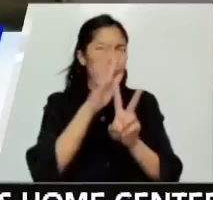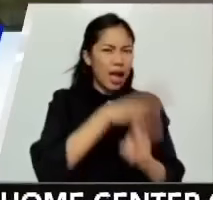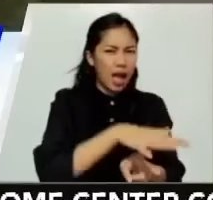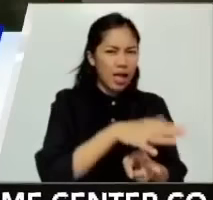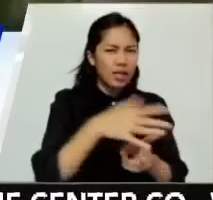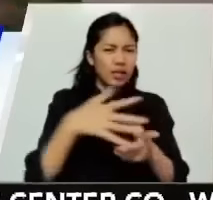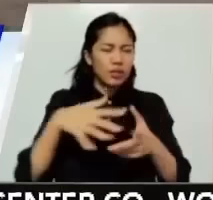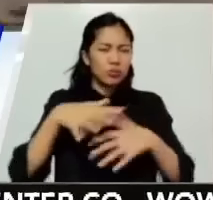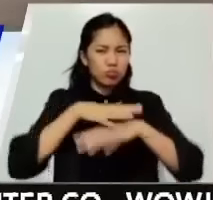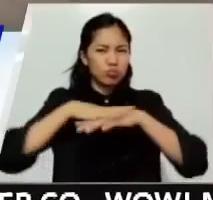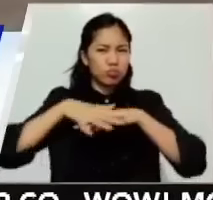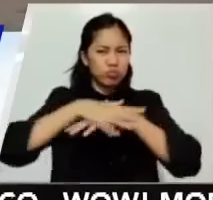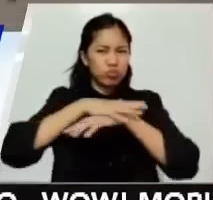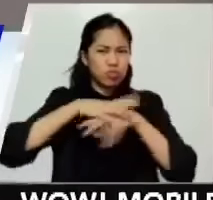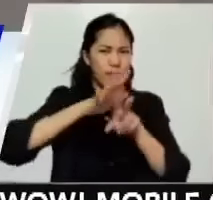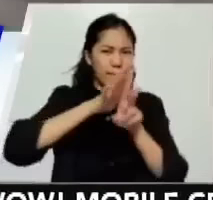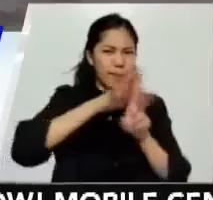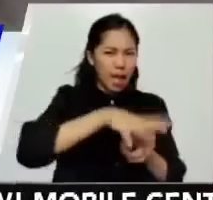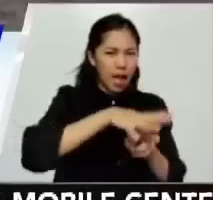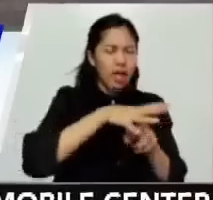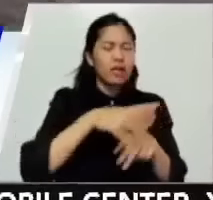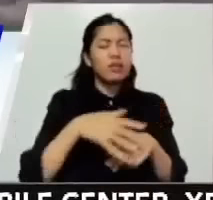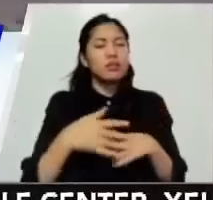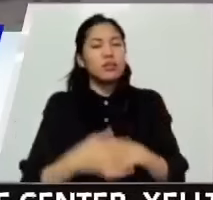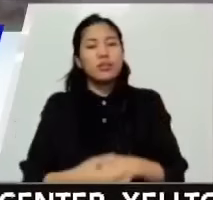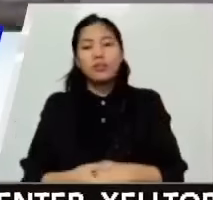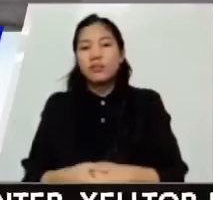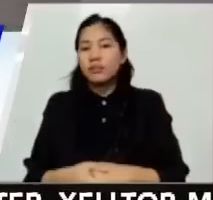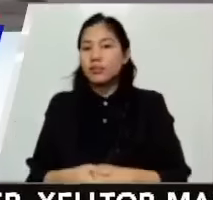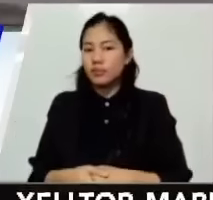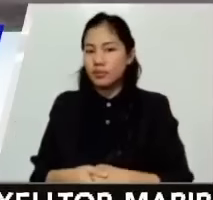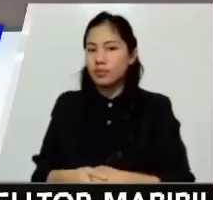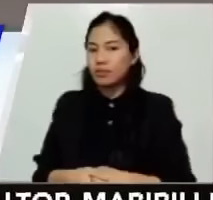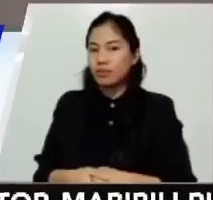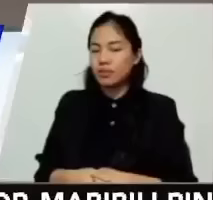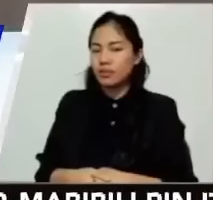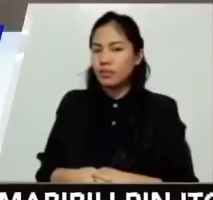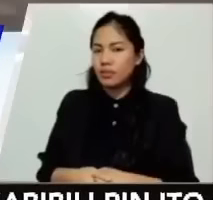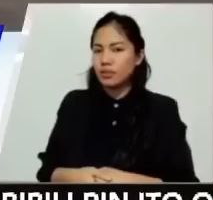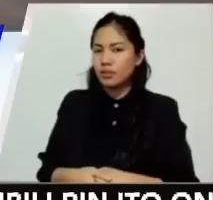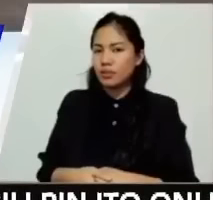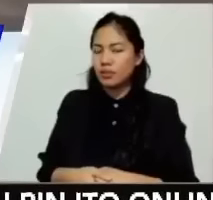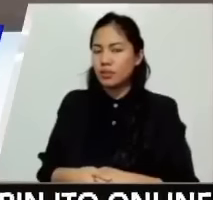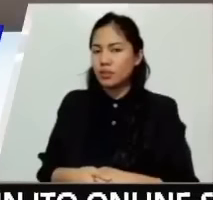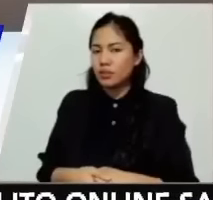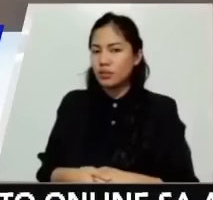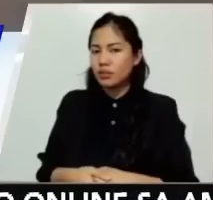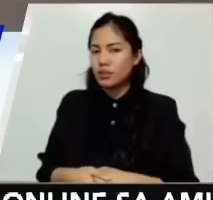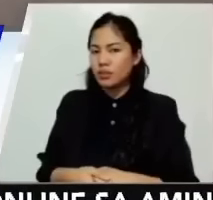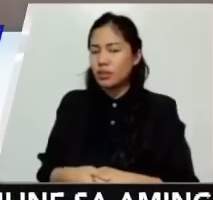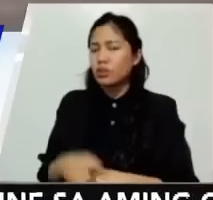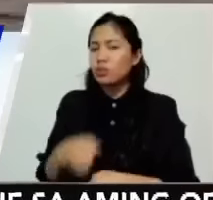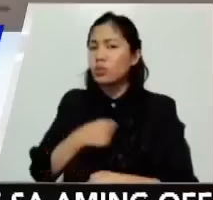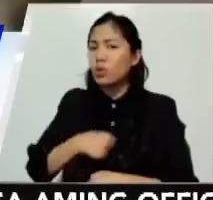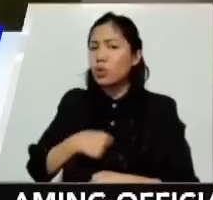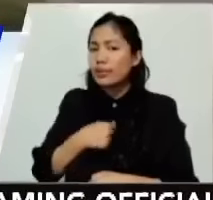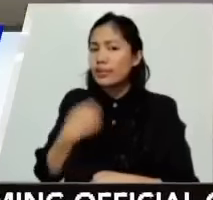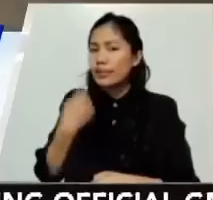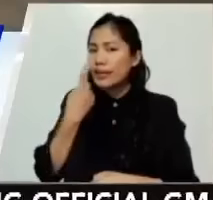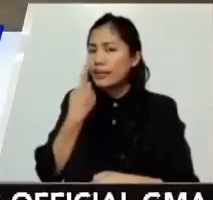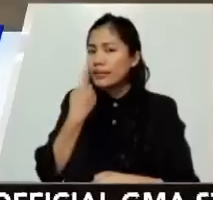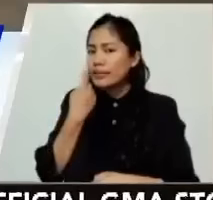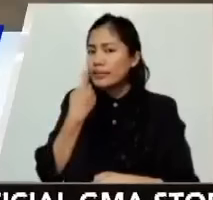dyan? Oh, Ma'am Connie, paumanhin niyo kanina bago tayo umerya, no, we got in touch with